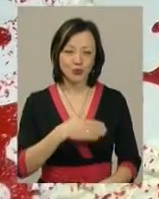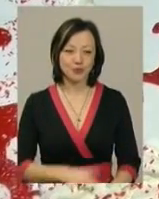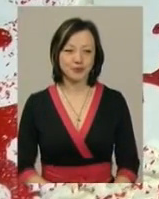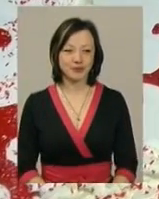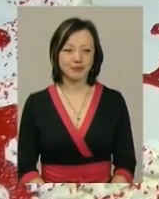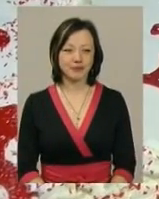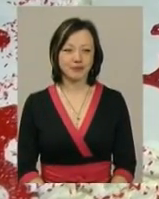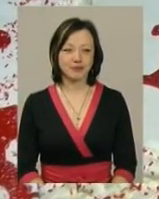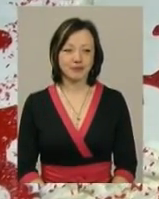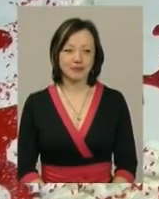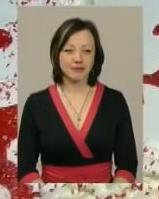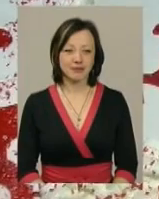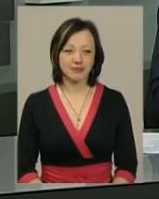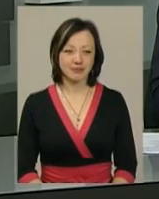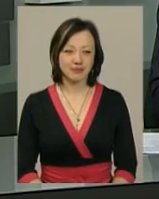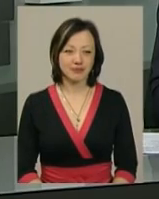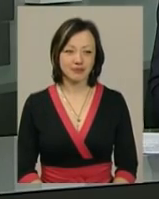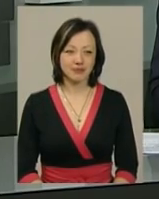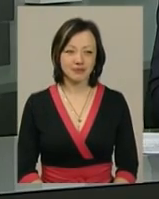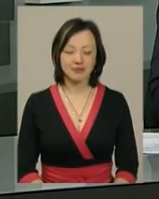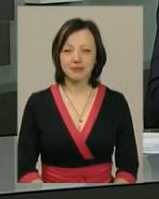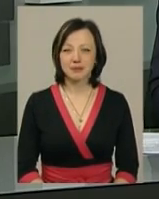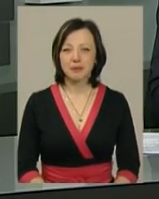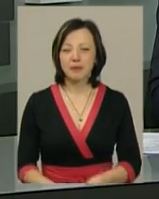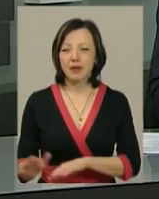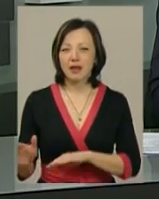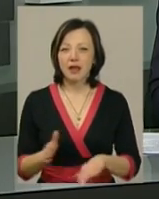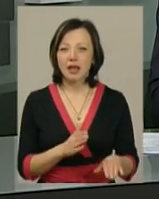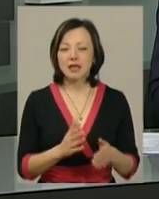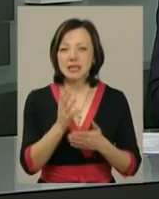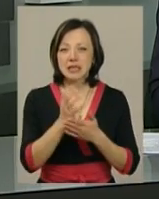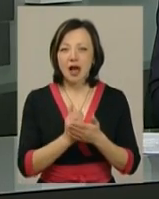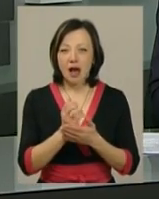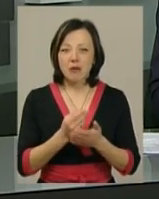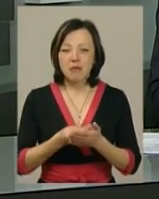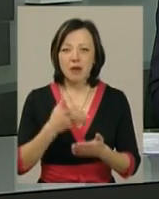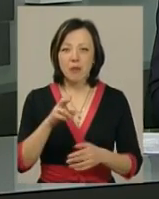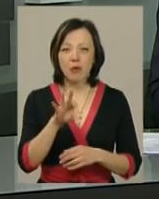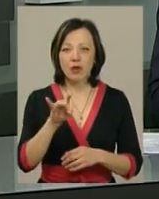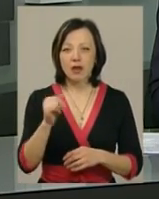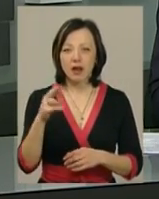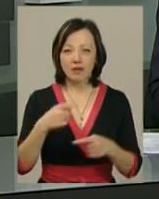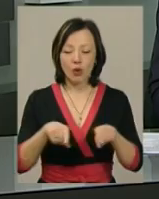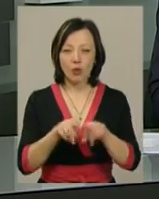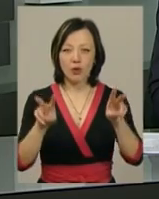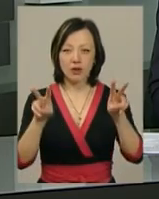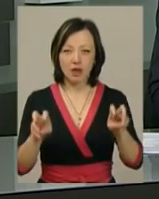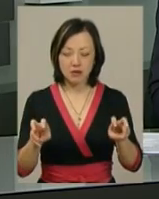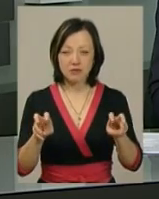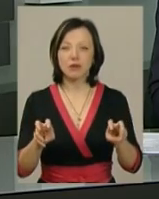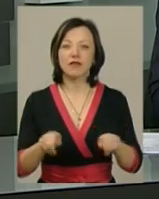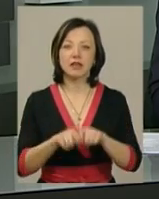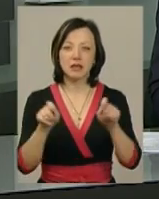Мовчан, новини Поділля Центр. Скарби Поділля під такою назвою в обласному науково-методичному центрі культури та